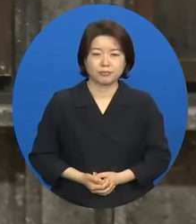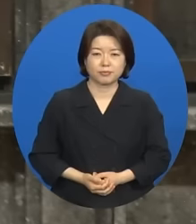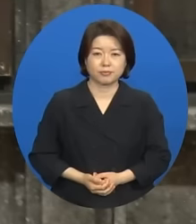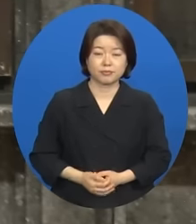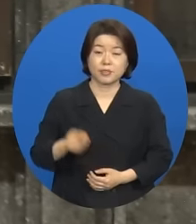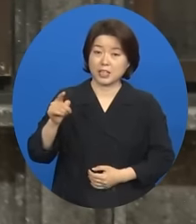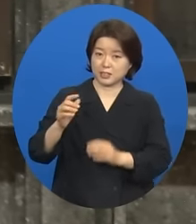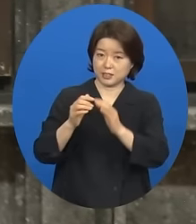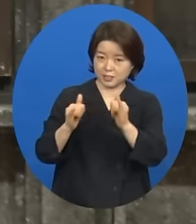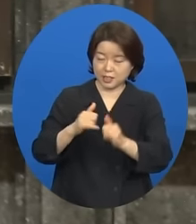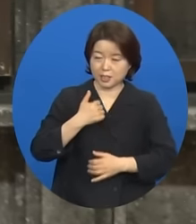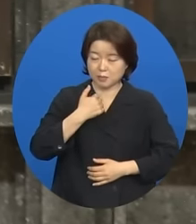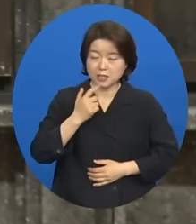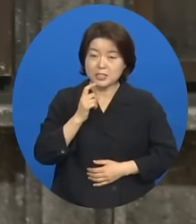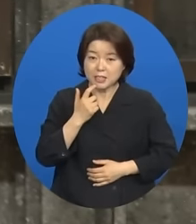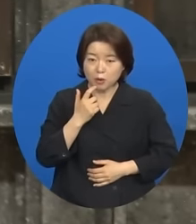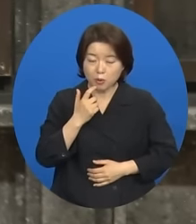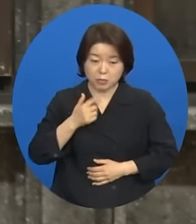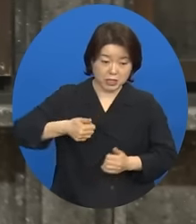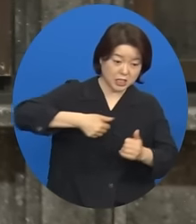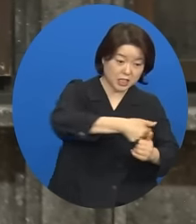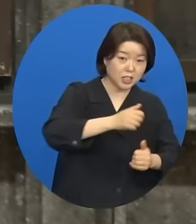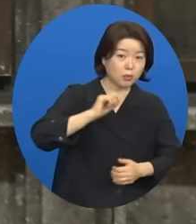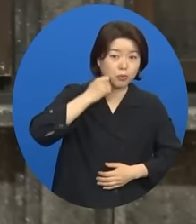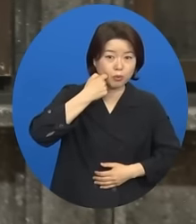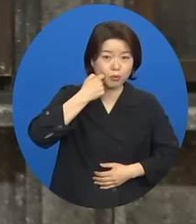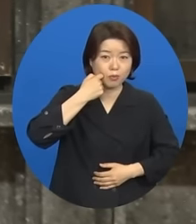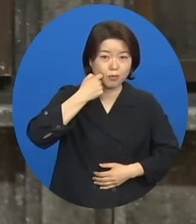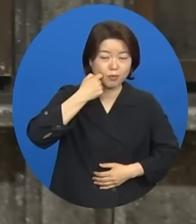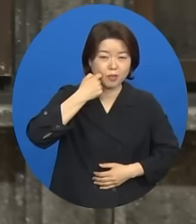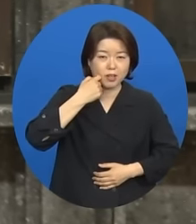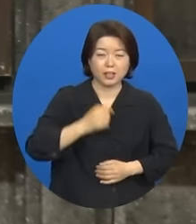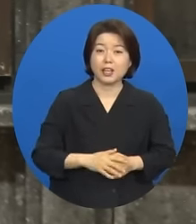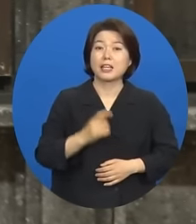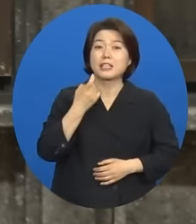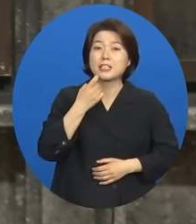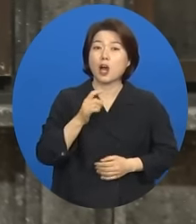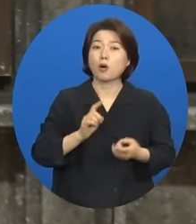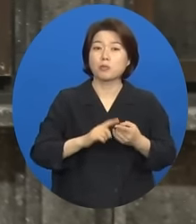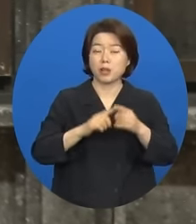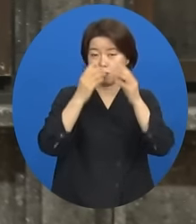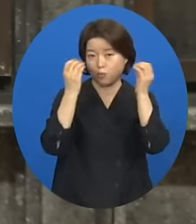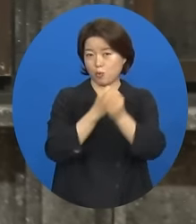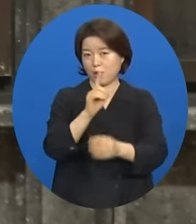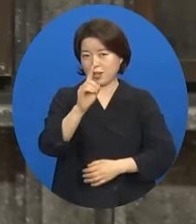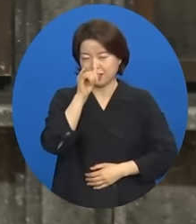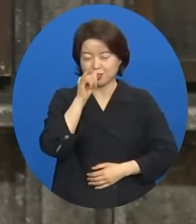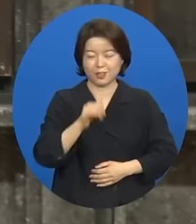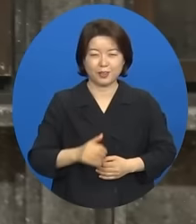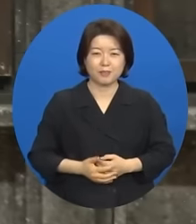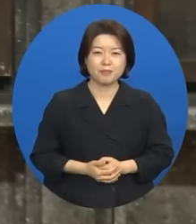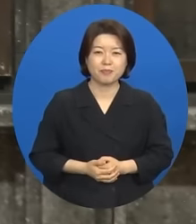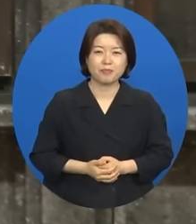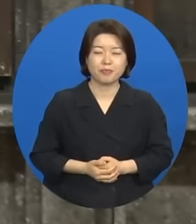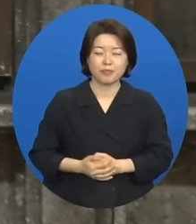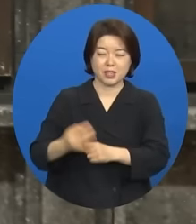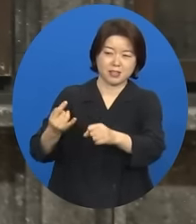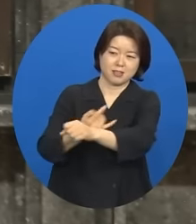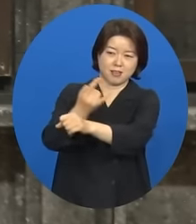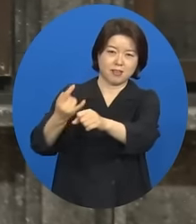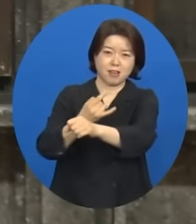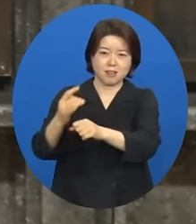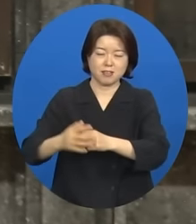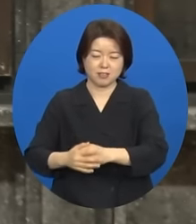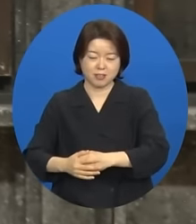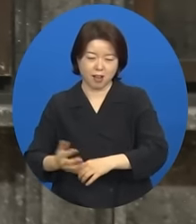근데 그 사람이 야곱을 이기기가 어려웠던 거예요. 여러분 야곱에 대한 오해가 하나 있어요. 애에서는